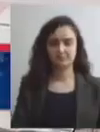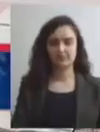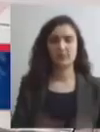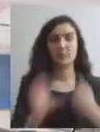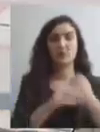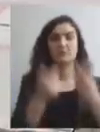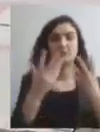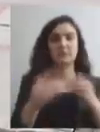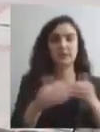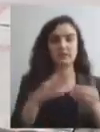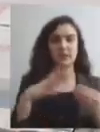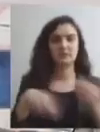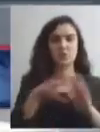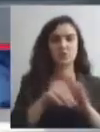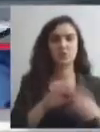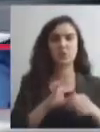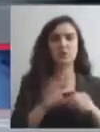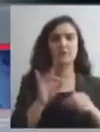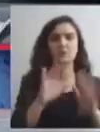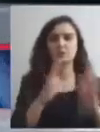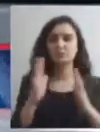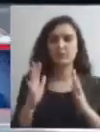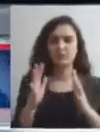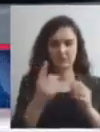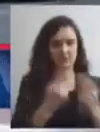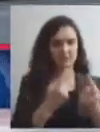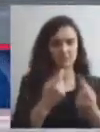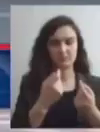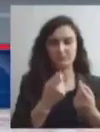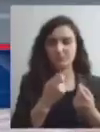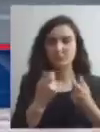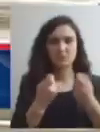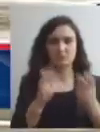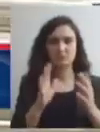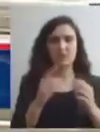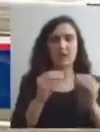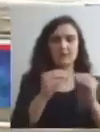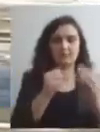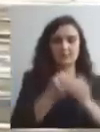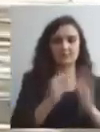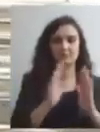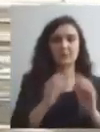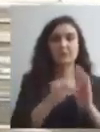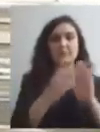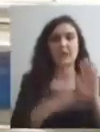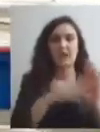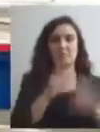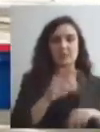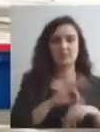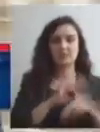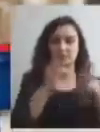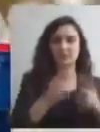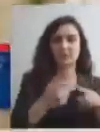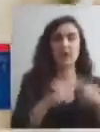დღეა ქვეყანაში კორონავირუსის შემთხვევების რიცხვი ერთეულებს არაცდენია. ბოლო 24 საათში COVID-19 9 პაციენტს დაუდასტურდა.